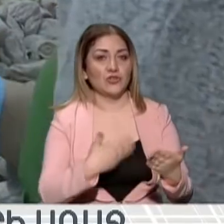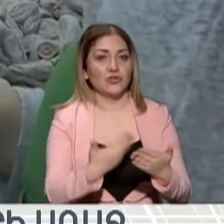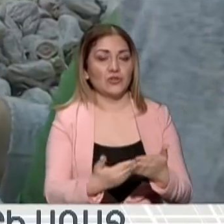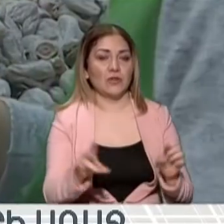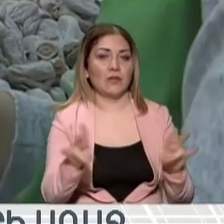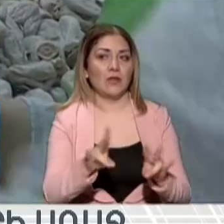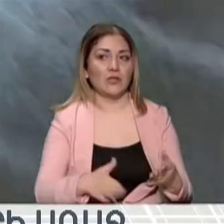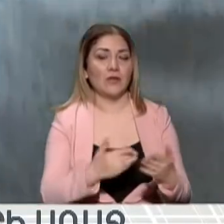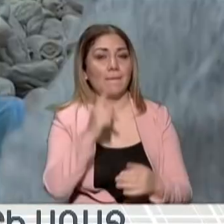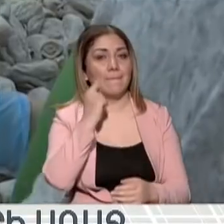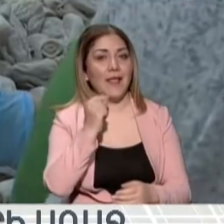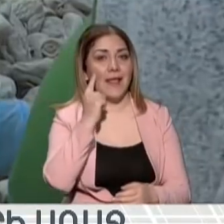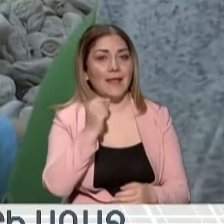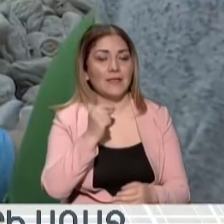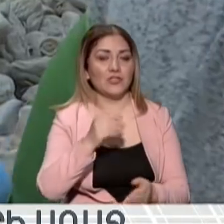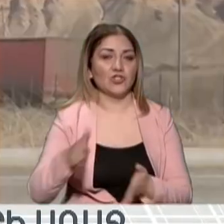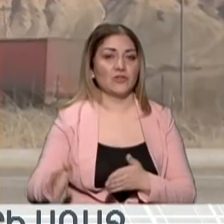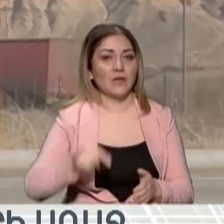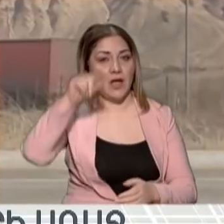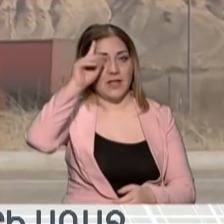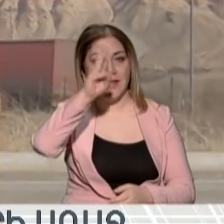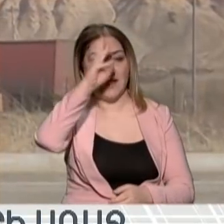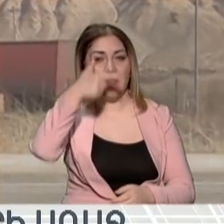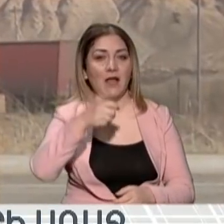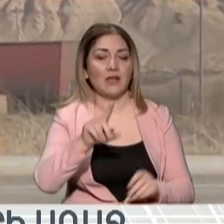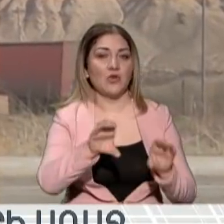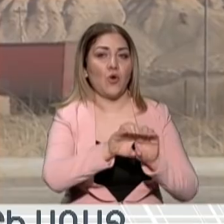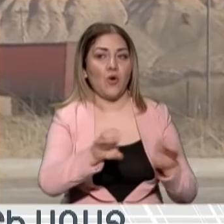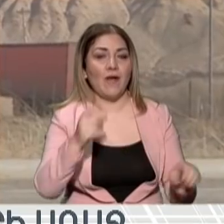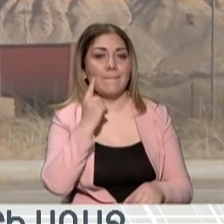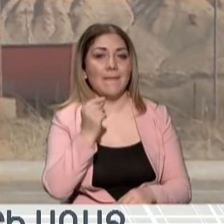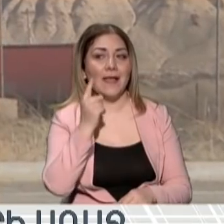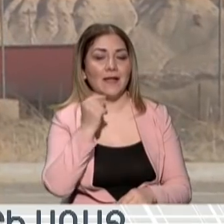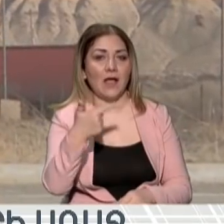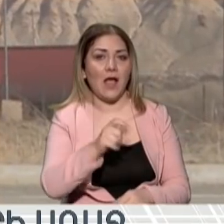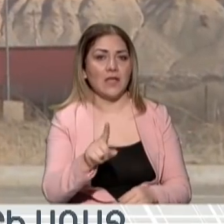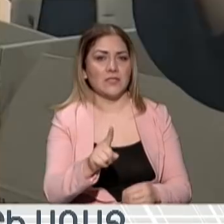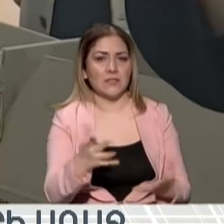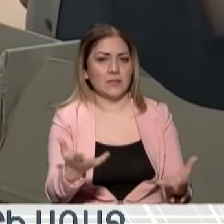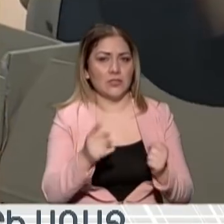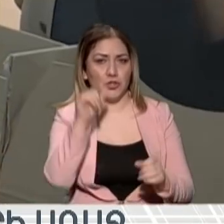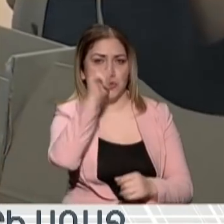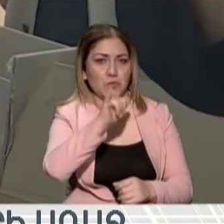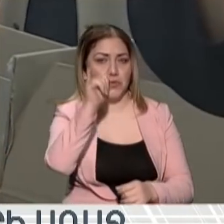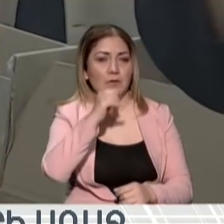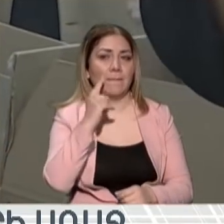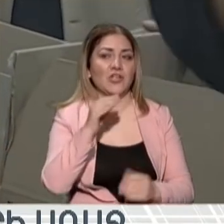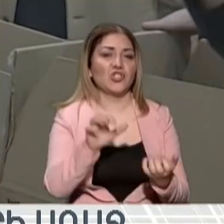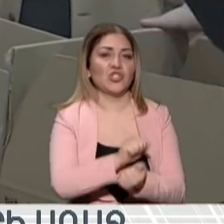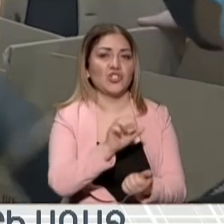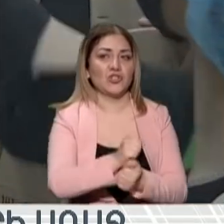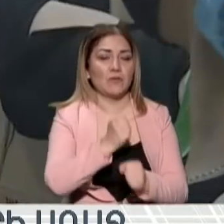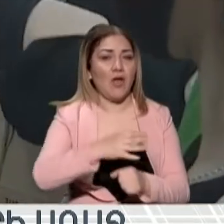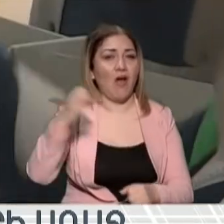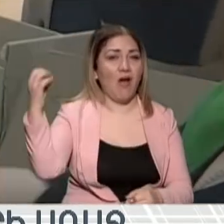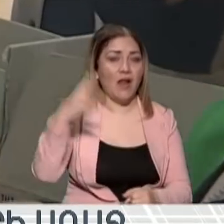ներկայացնում նախարարին։ Մեղրիով անցնող Հայաստան-Իրան գազի խողովակից մեղրեցիներին գազ չի հասնում։ Մեղրիի ճրագործները կամ